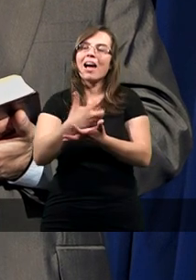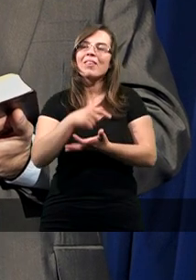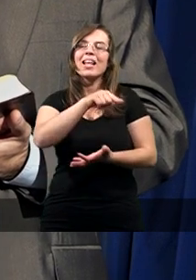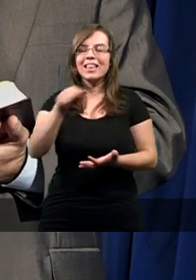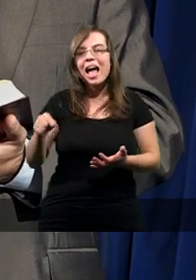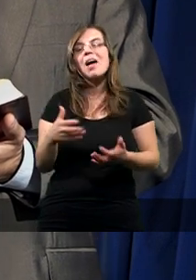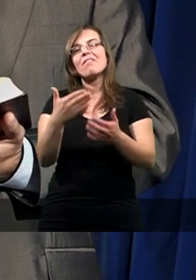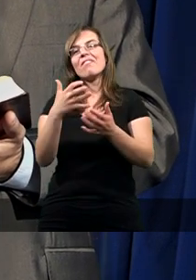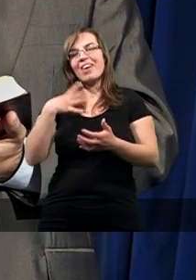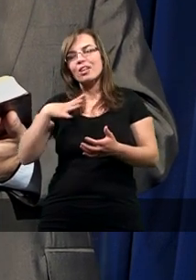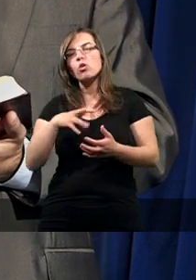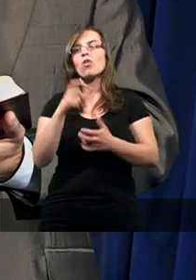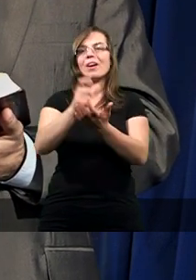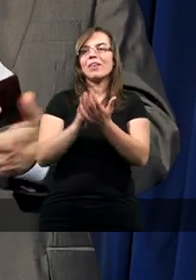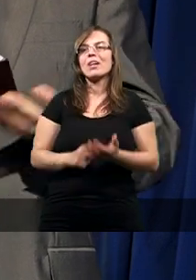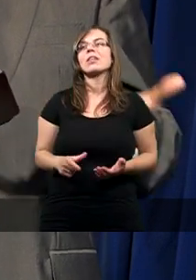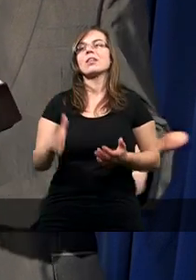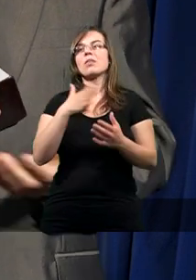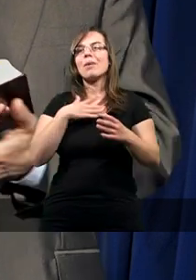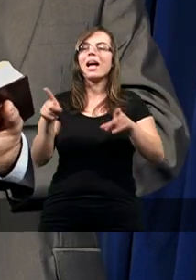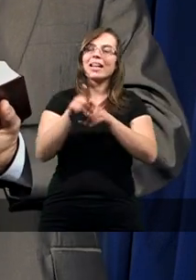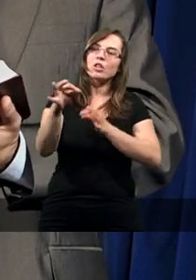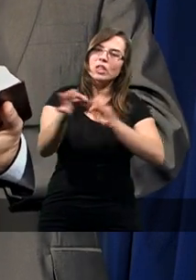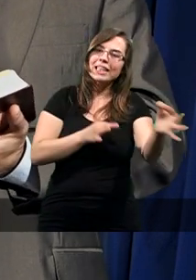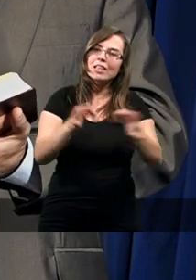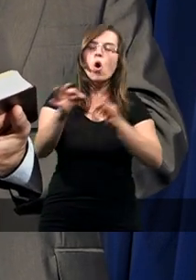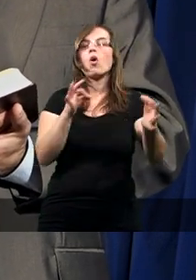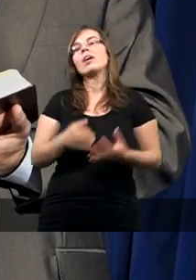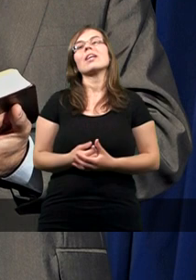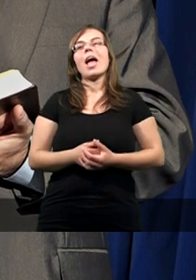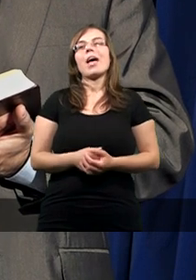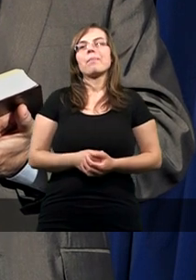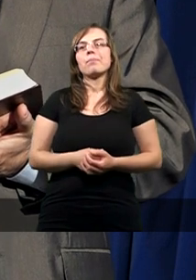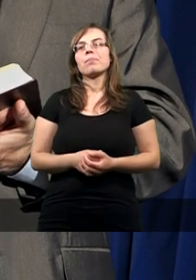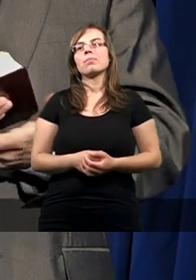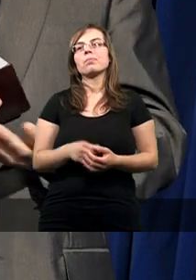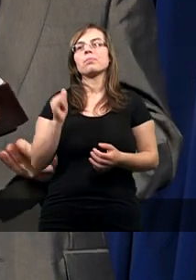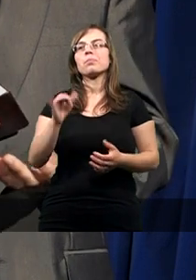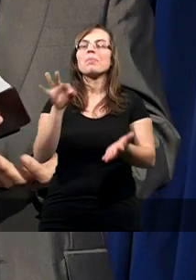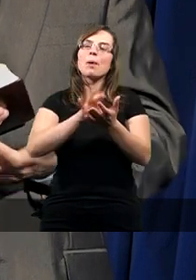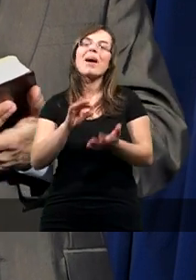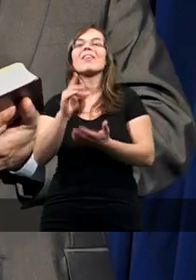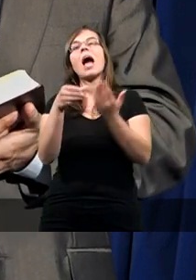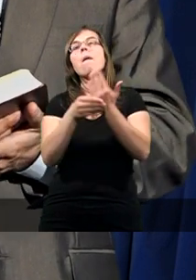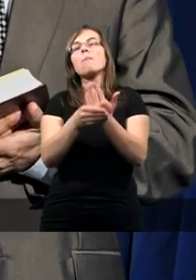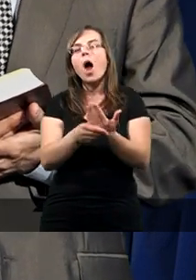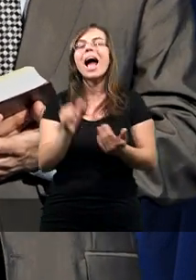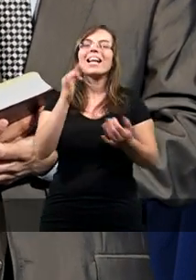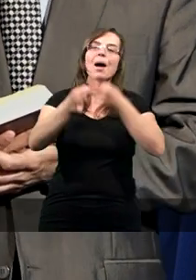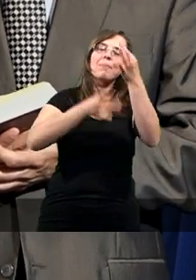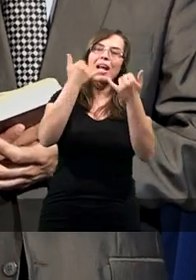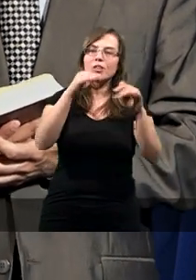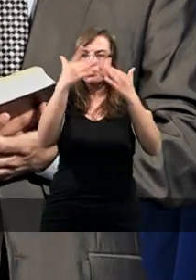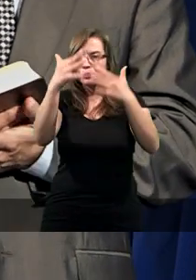zawiera teologię. It has history. Ma też historię. Poetry and songs. Są w niej i poezja i